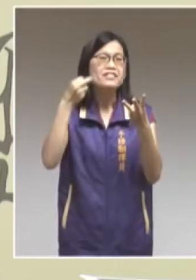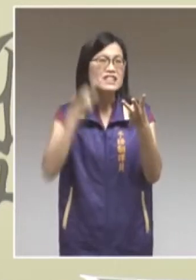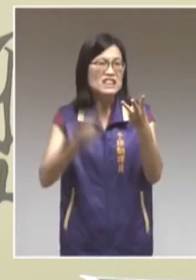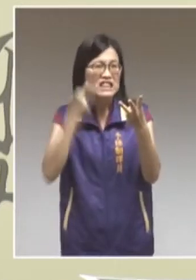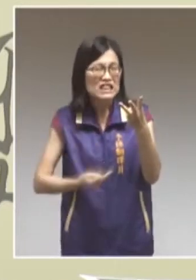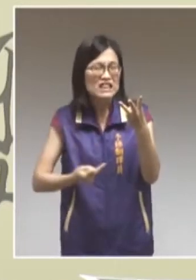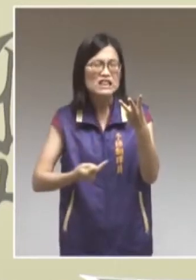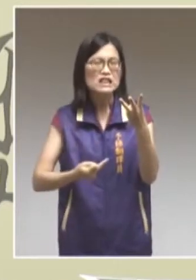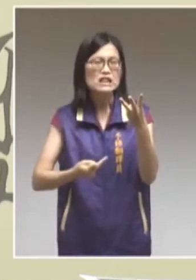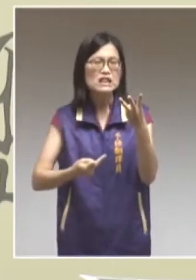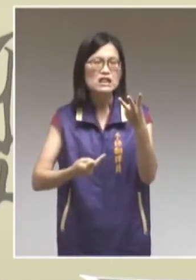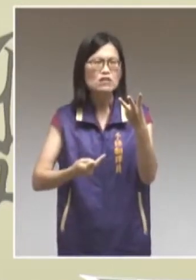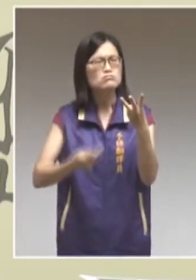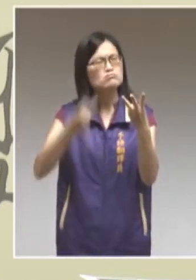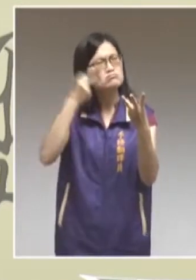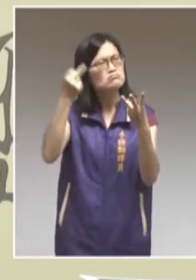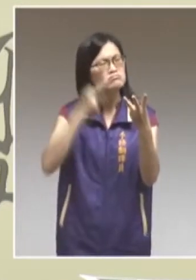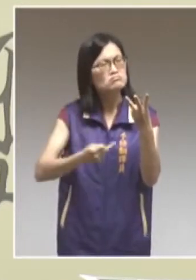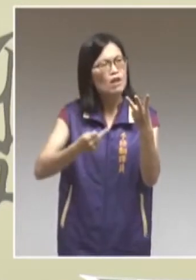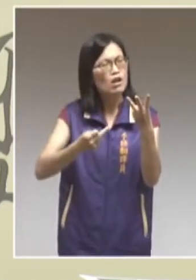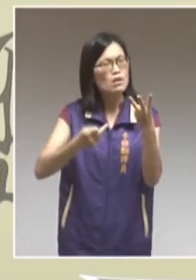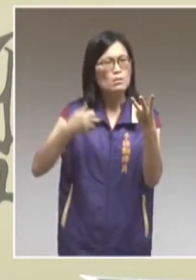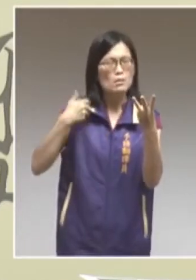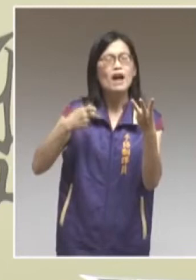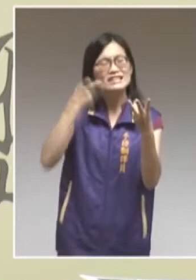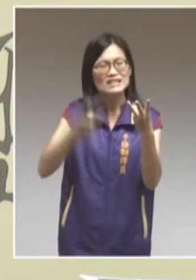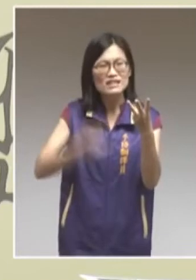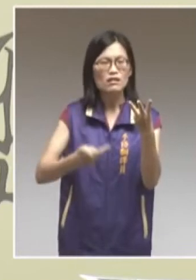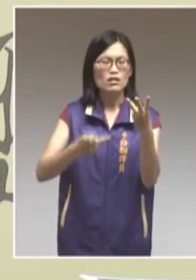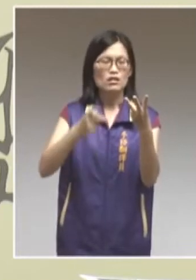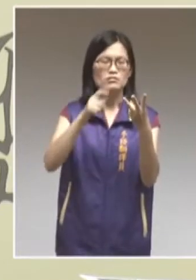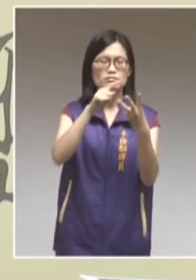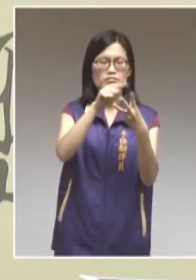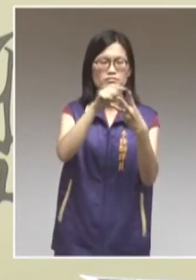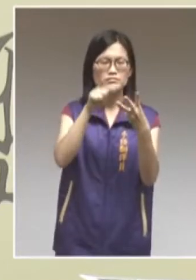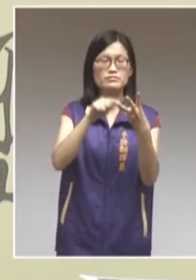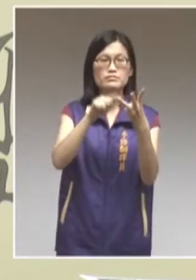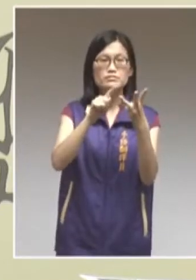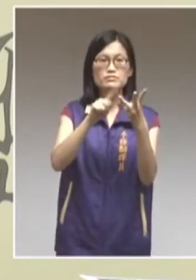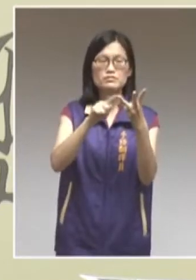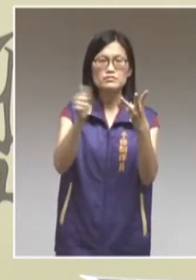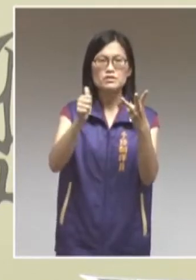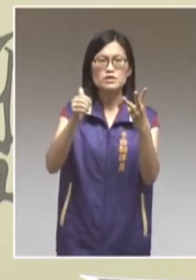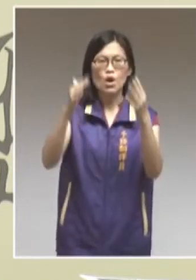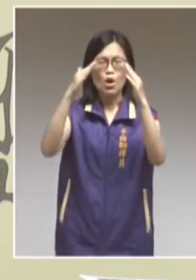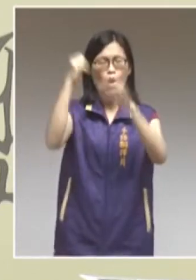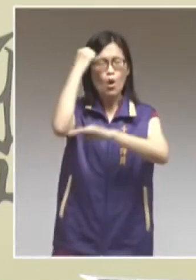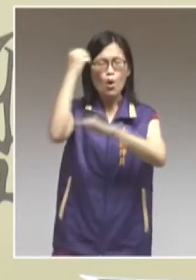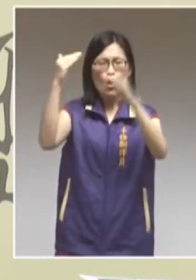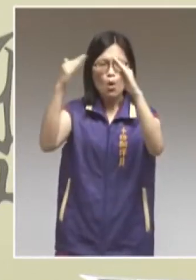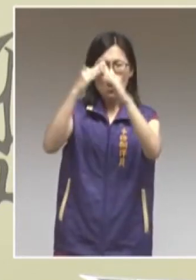那。应该是哥哥还是弟弟？弟弟，是一位居家检疫的对